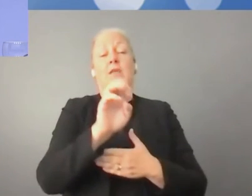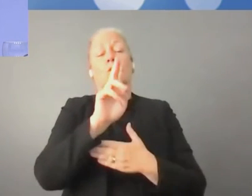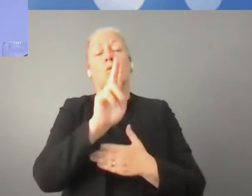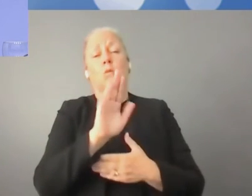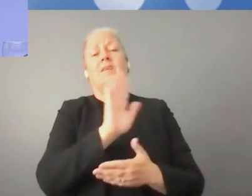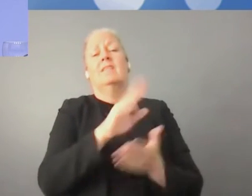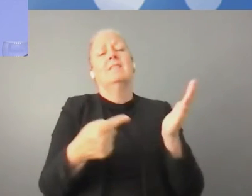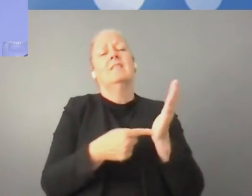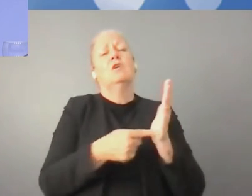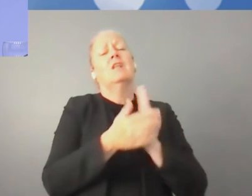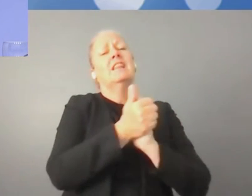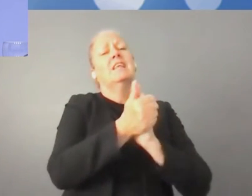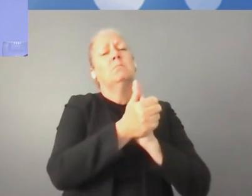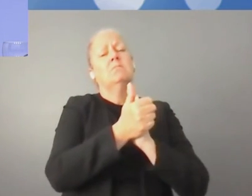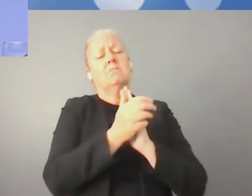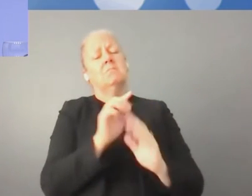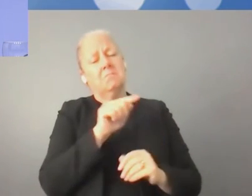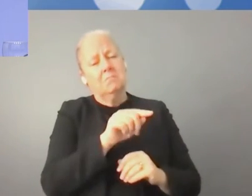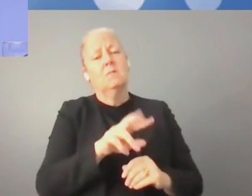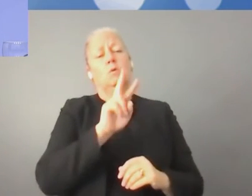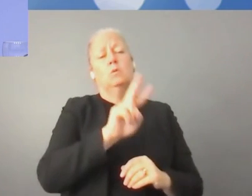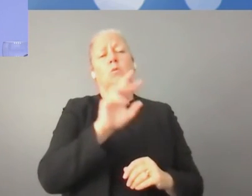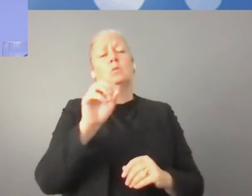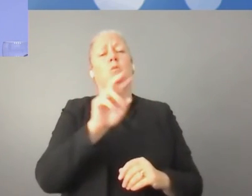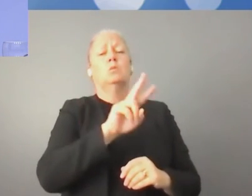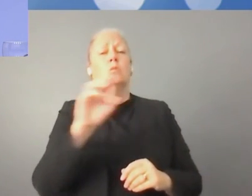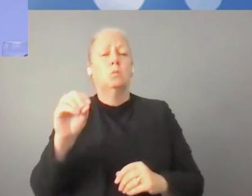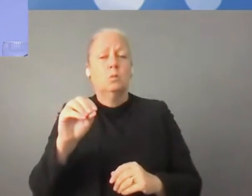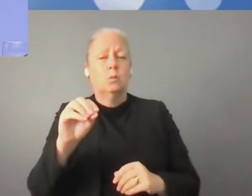на устранение цифрового исключения. И